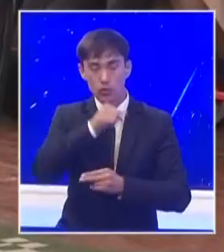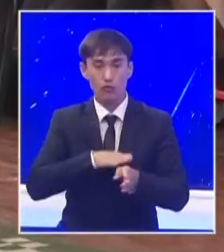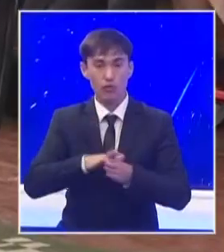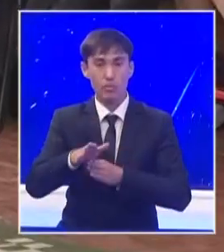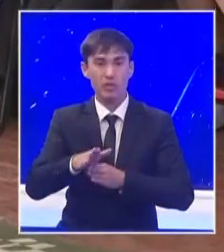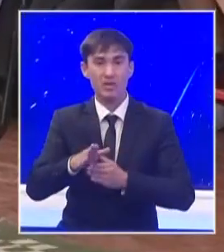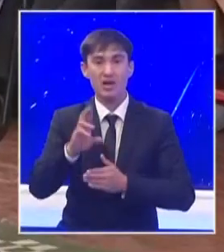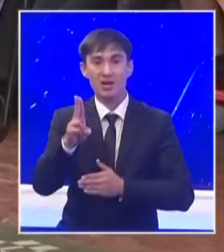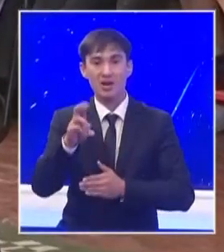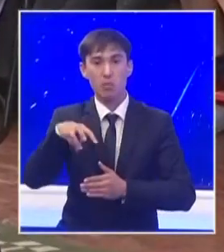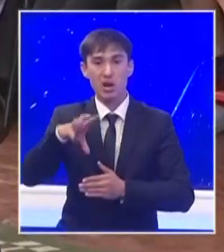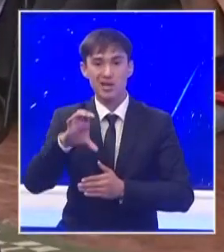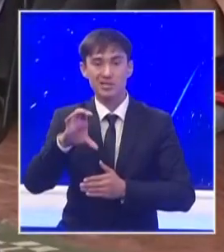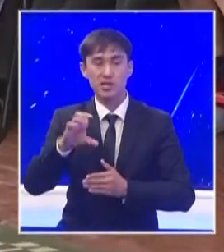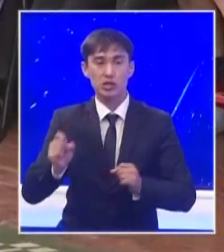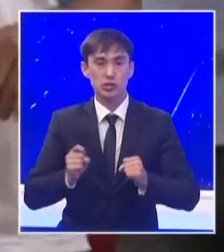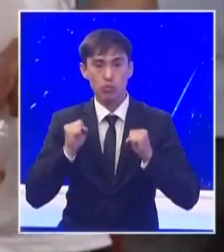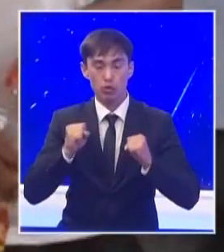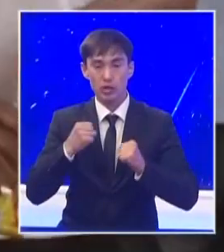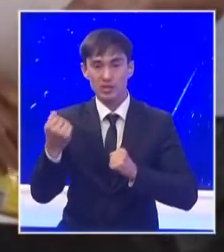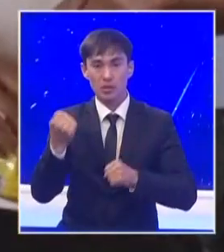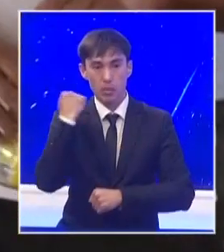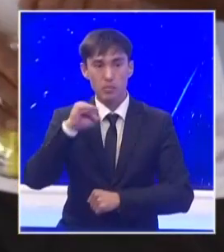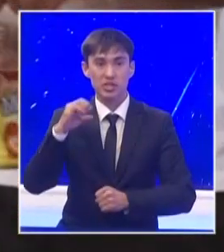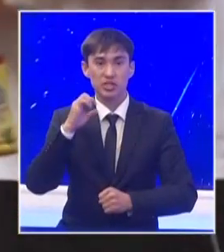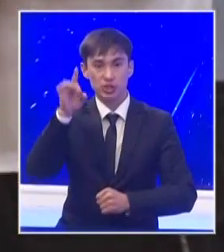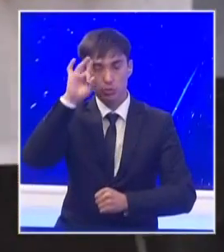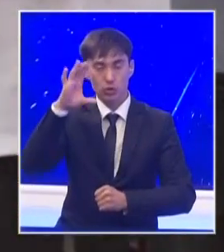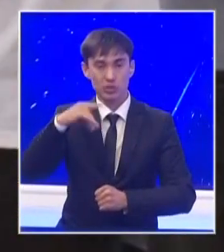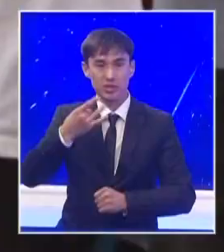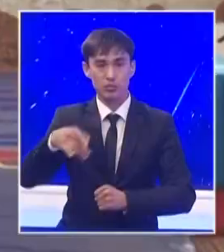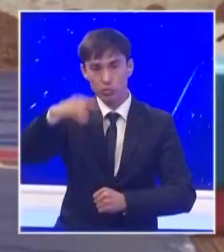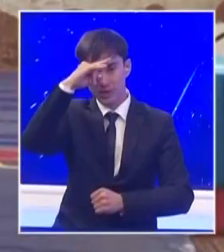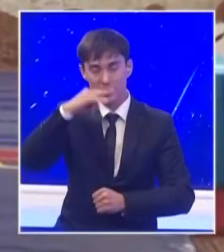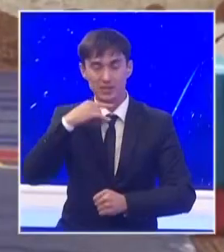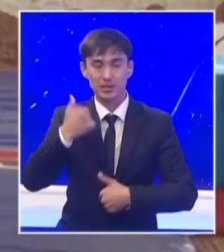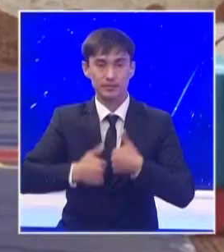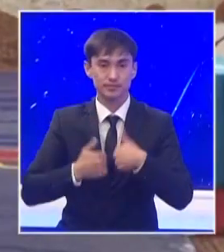выполнить звание кандидата в мастера спорта, став победительницей чемпионата Республики Казахстан.